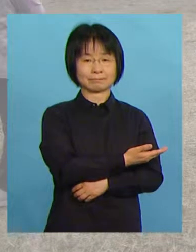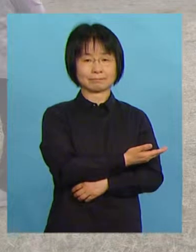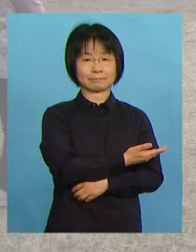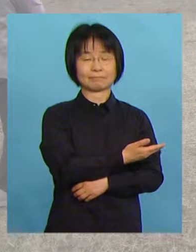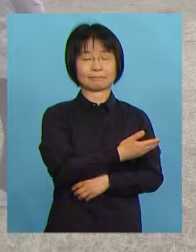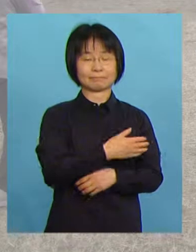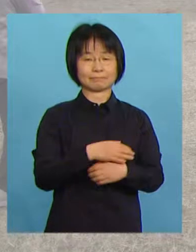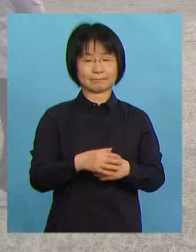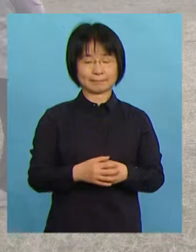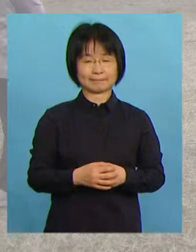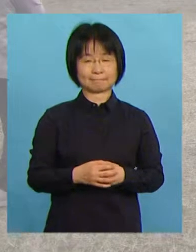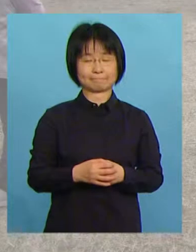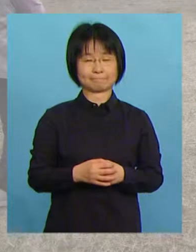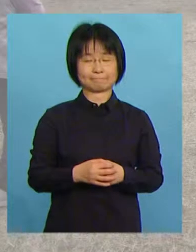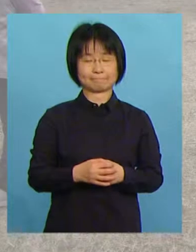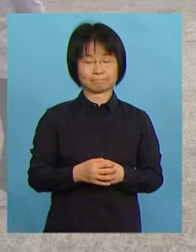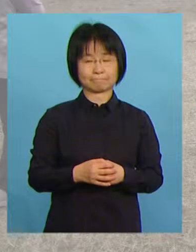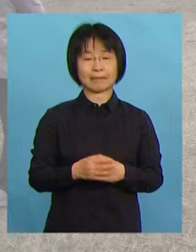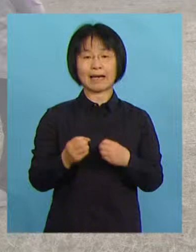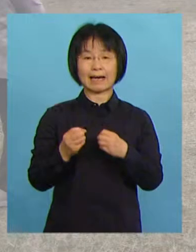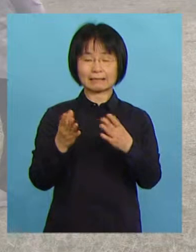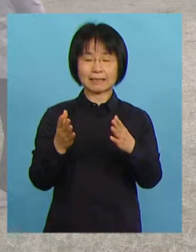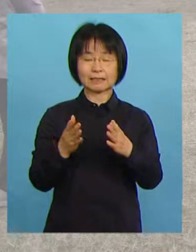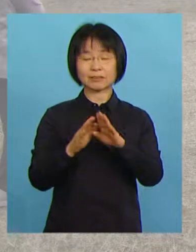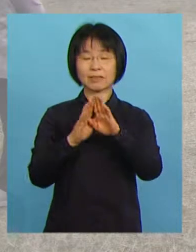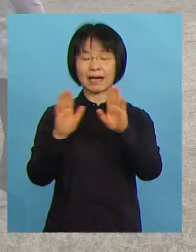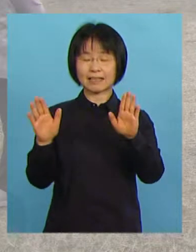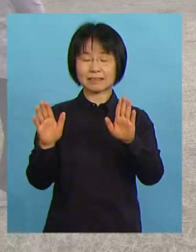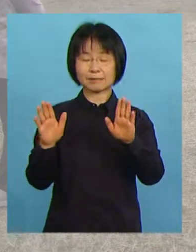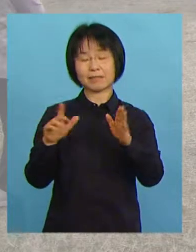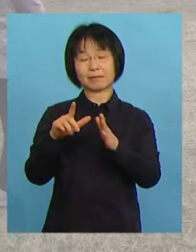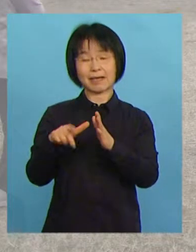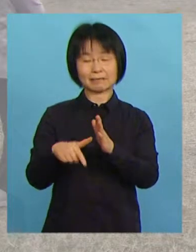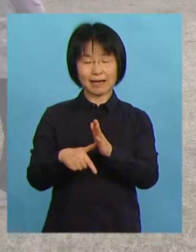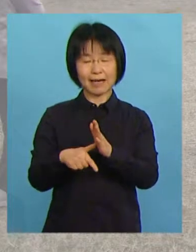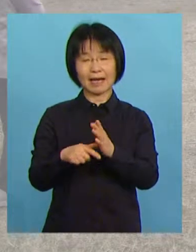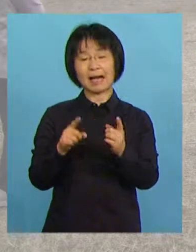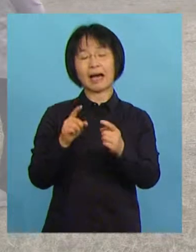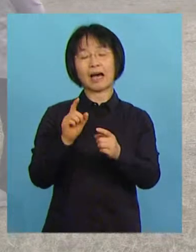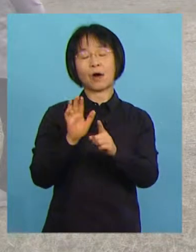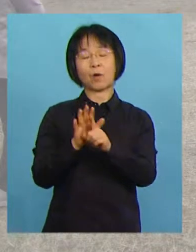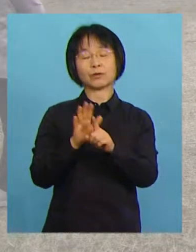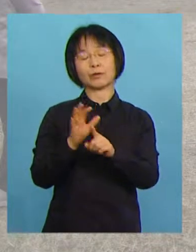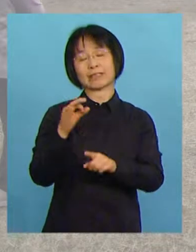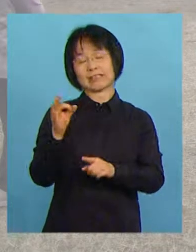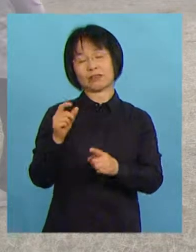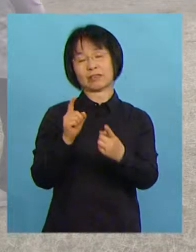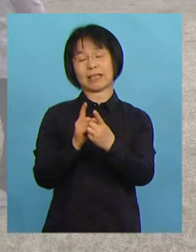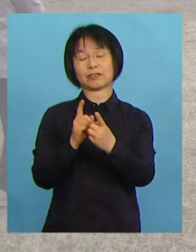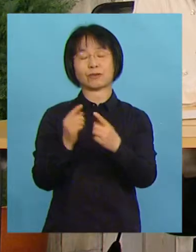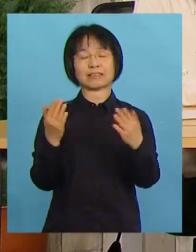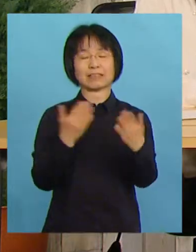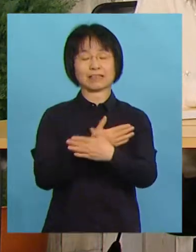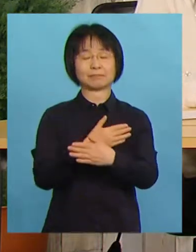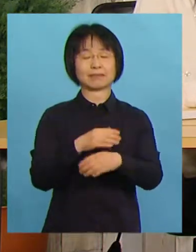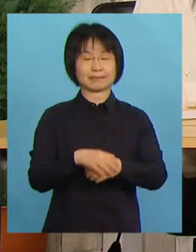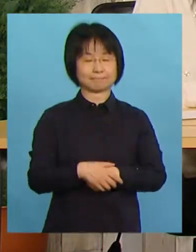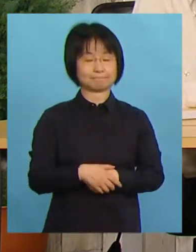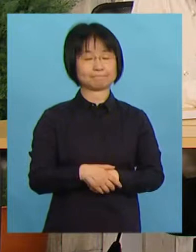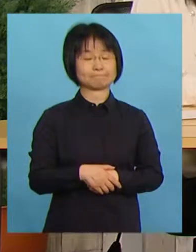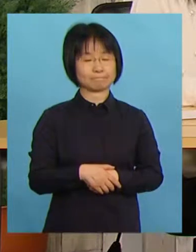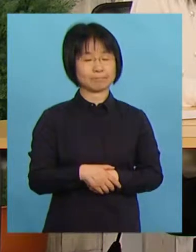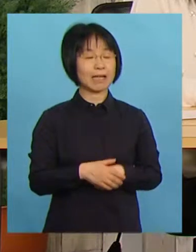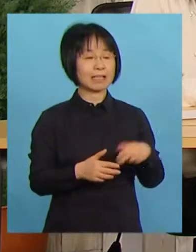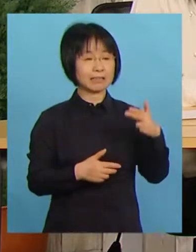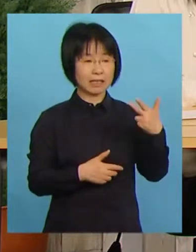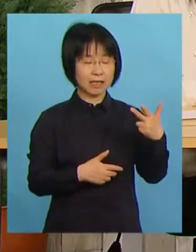業、以上に当てはまる事業を新しく始める場合は補助金の対象となります。 なるほど、今教えてくださ